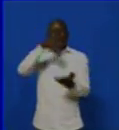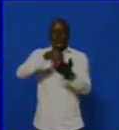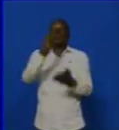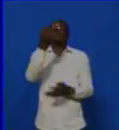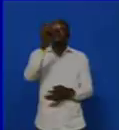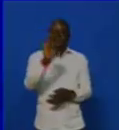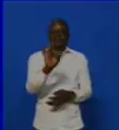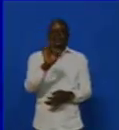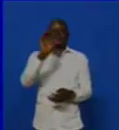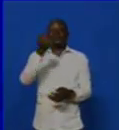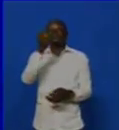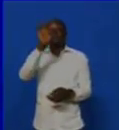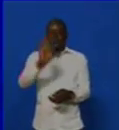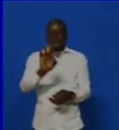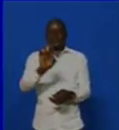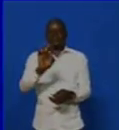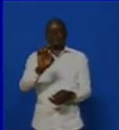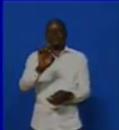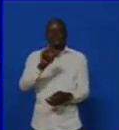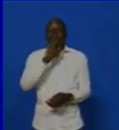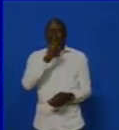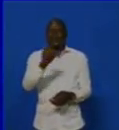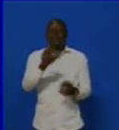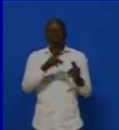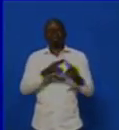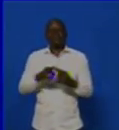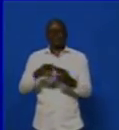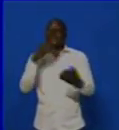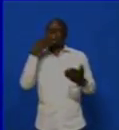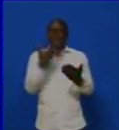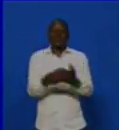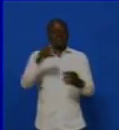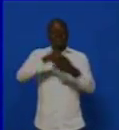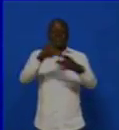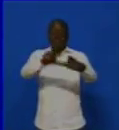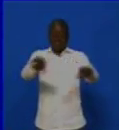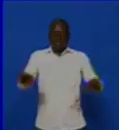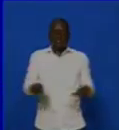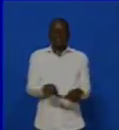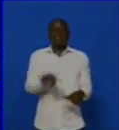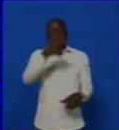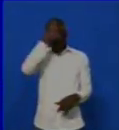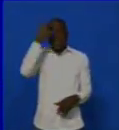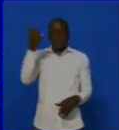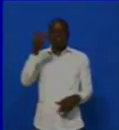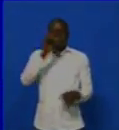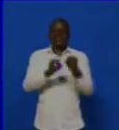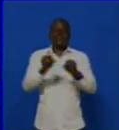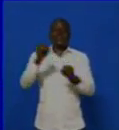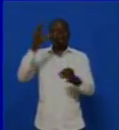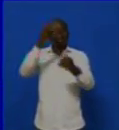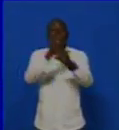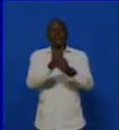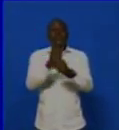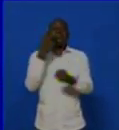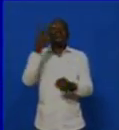2018-2019, elle se déroule relativement assez bonne dans notre zone. Parce que si nous prenons en vue d'ensemble, je prends de